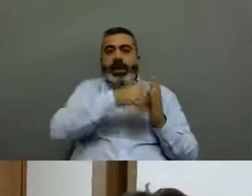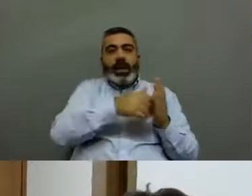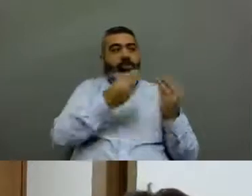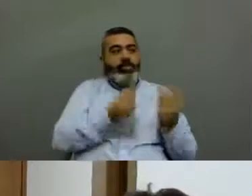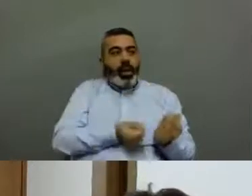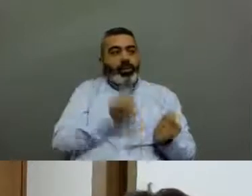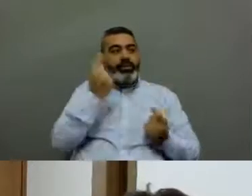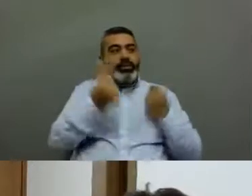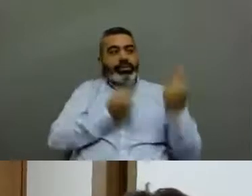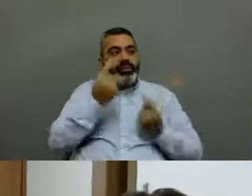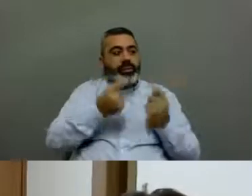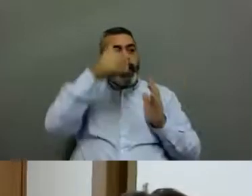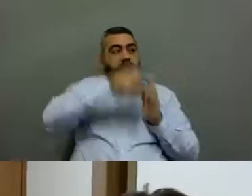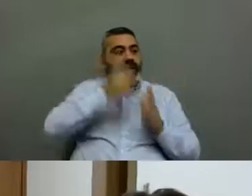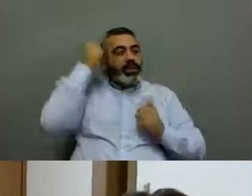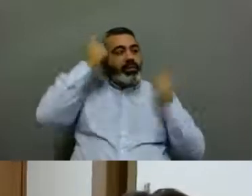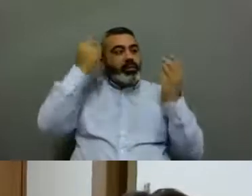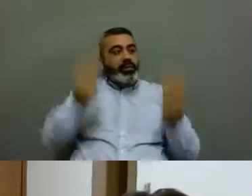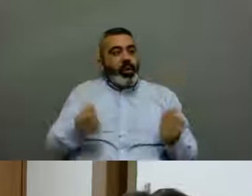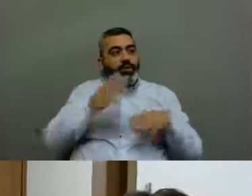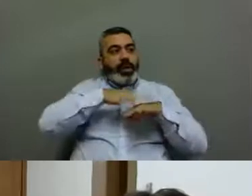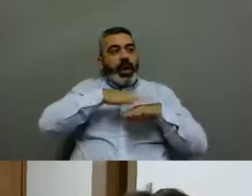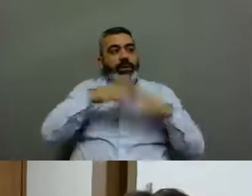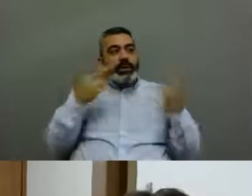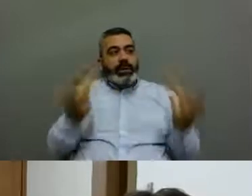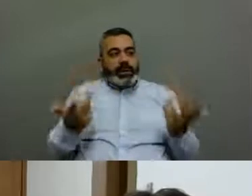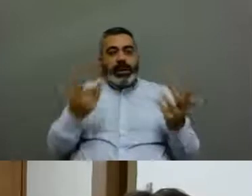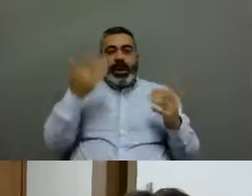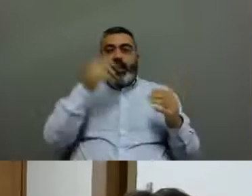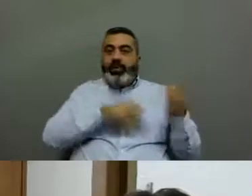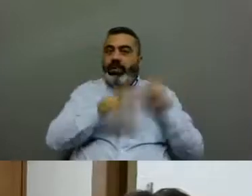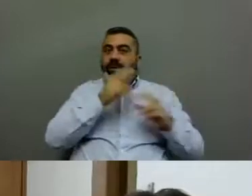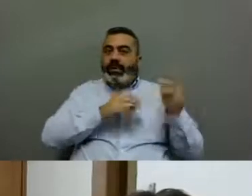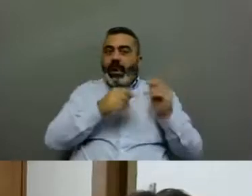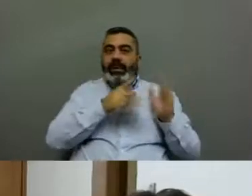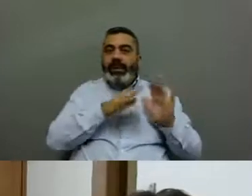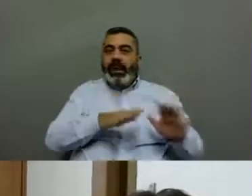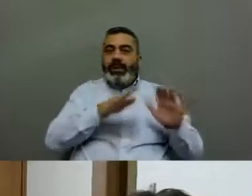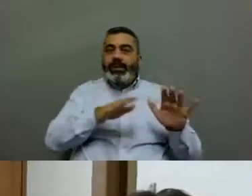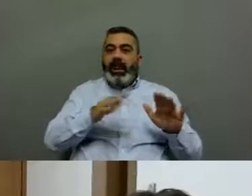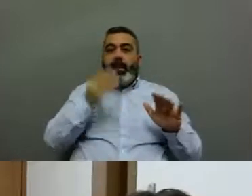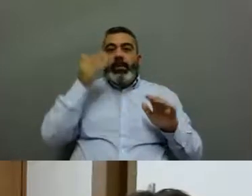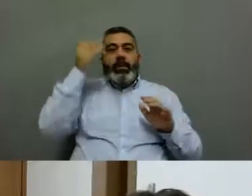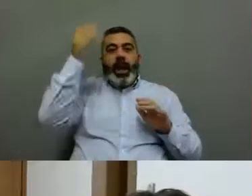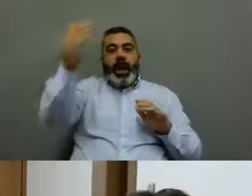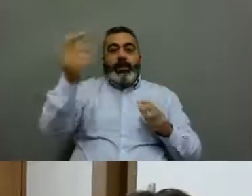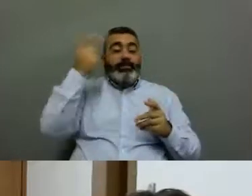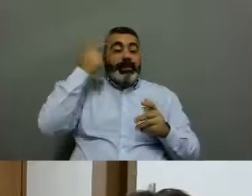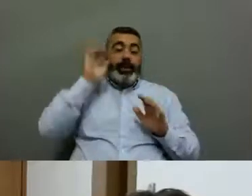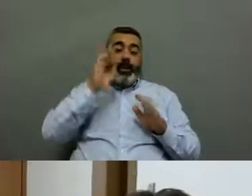τους άξονες που περιορίζουν τα άτομα και θεωρώ πως μετέπειτα, δεν μπορώ να ξέρω πότε ή